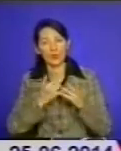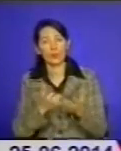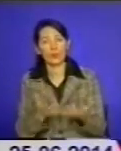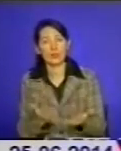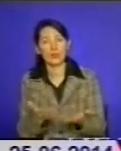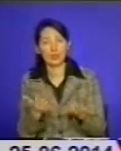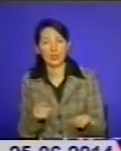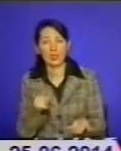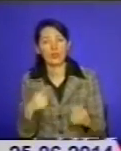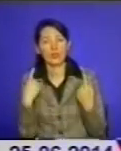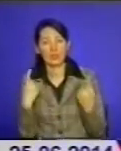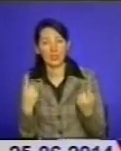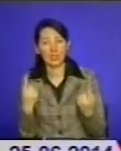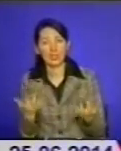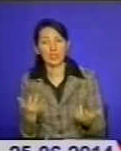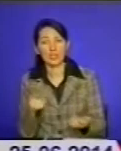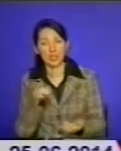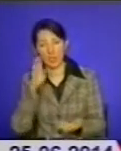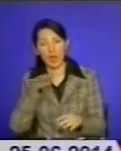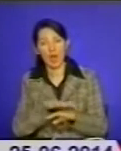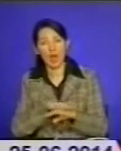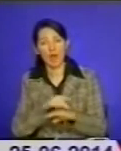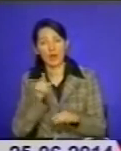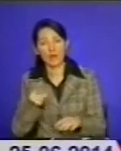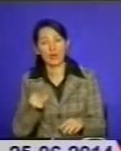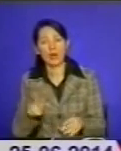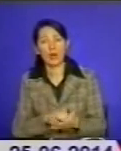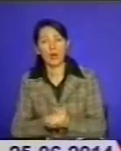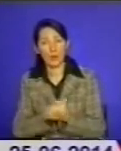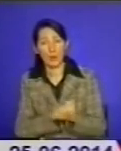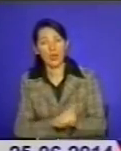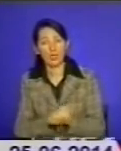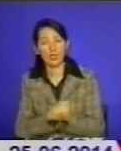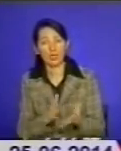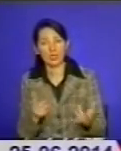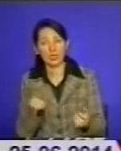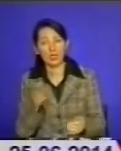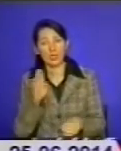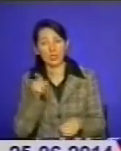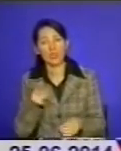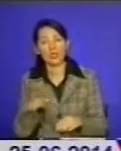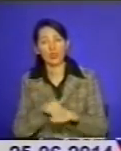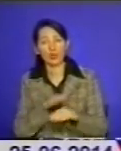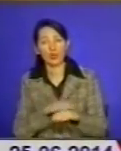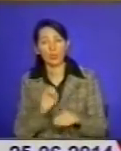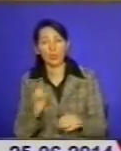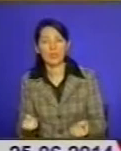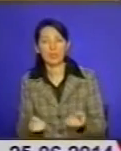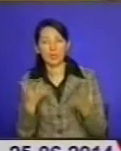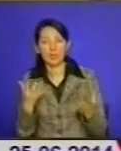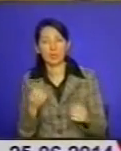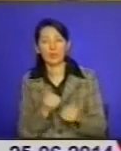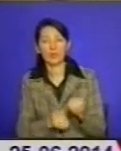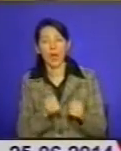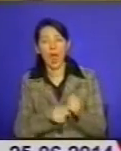він величний, наскільки він мирний і наскільки він добрий і світлий. Кожна